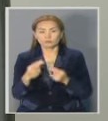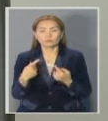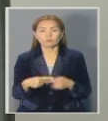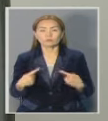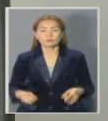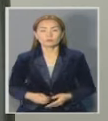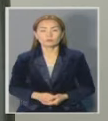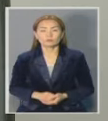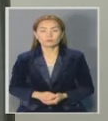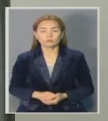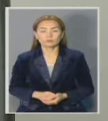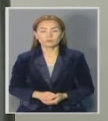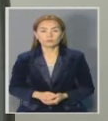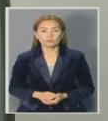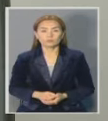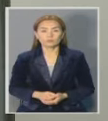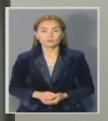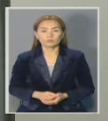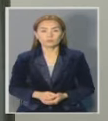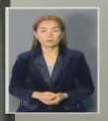тапсырады. Сонда